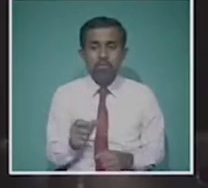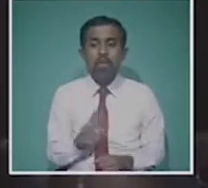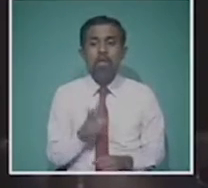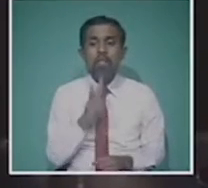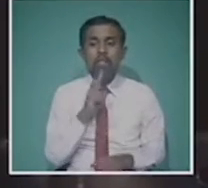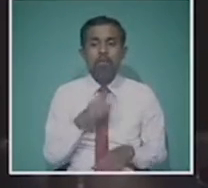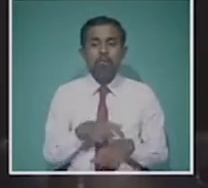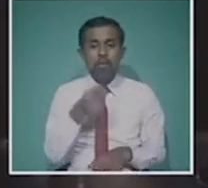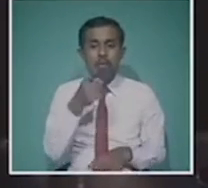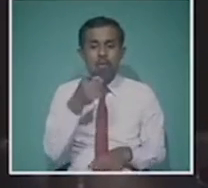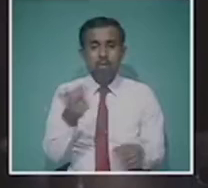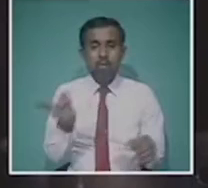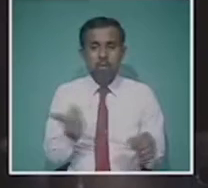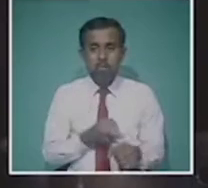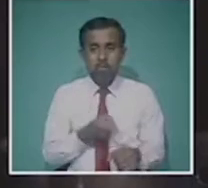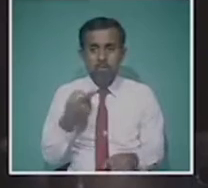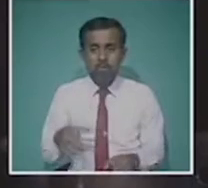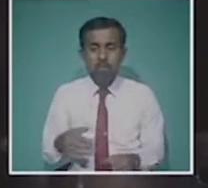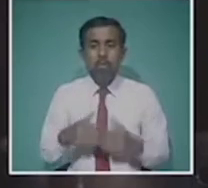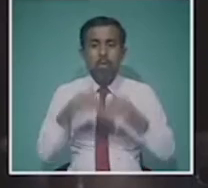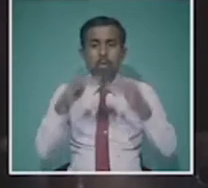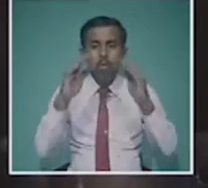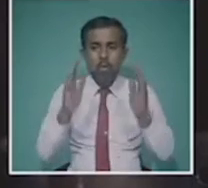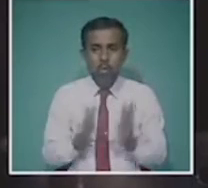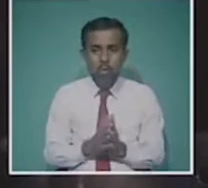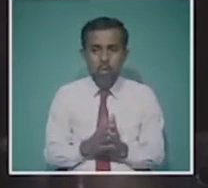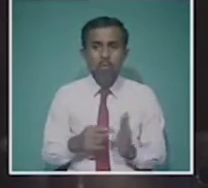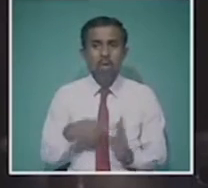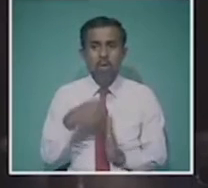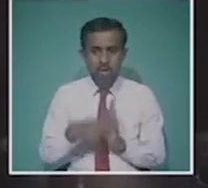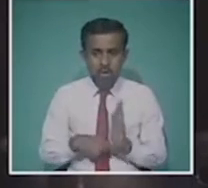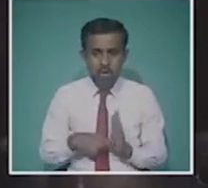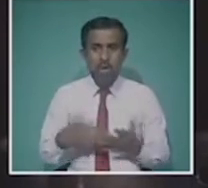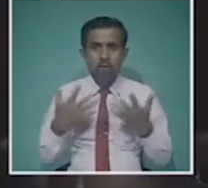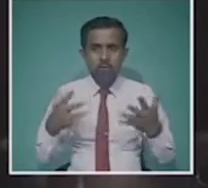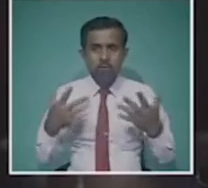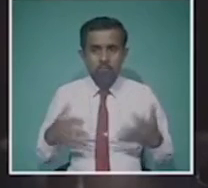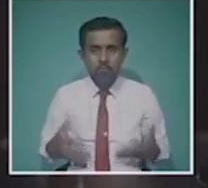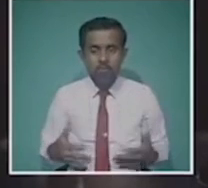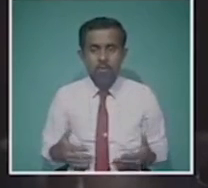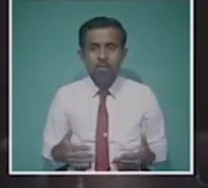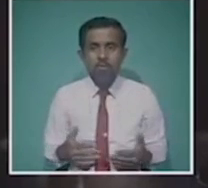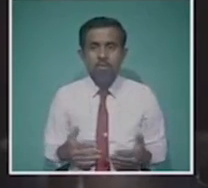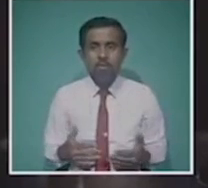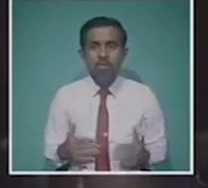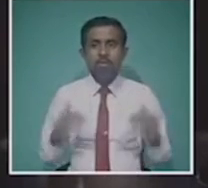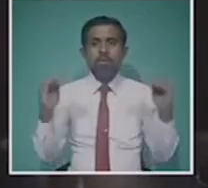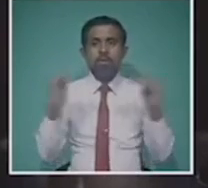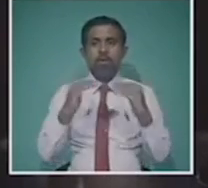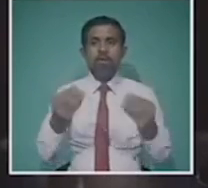கொல்லப்பட்டார். இவையெல்லாம் இந்த மண்ணிலே நடைபெற்றிருக்கிறது. ஆனால் இவற்றுக்காக இந்த நாட்டிலே எந்த நீதியும் கிடைக்கவில்லை என்பதுதான் துரதிருஷ்டவசமானது.